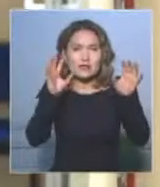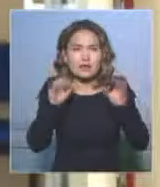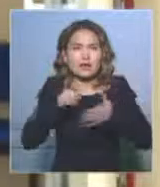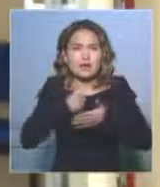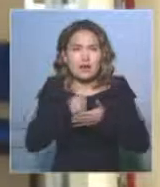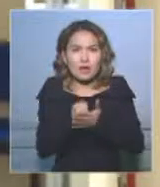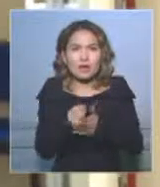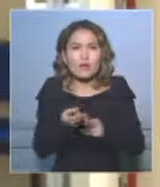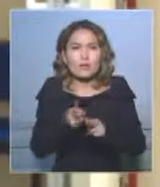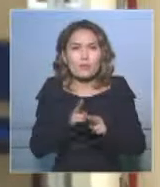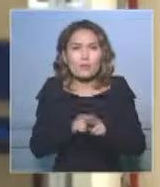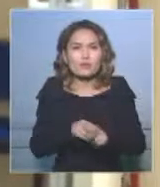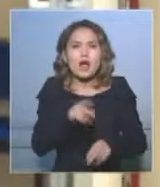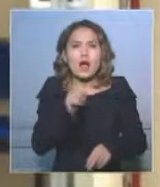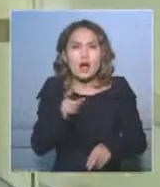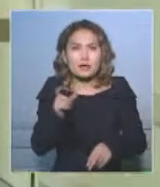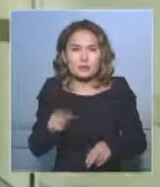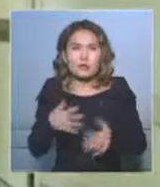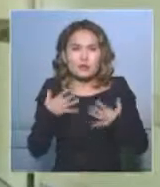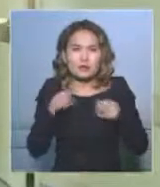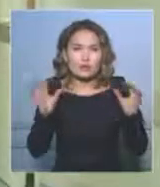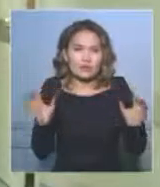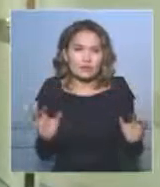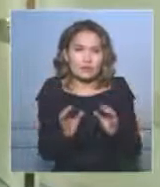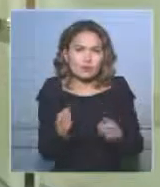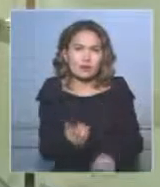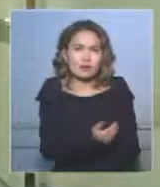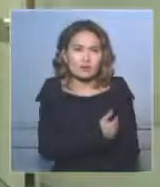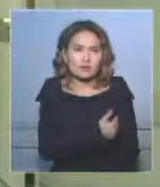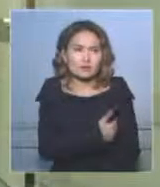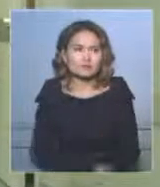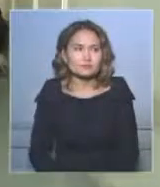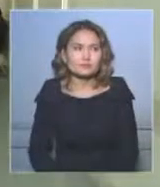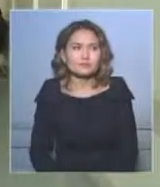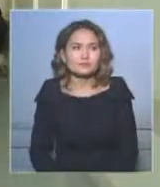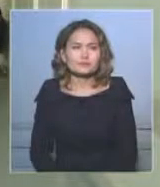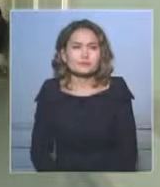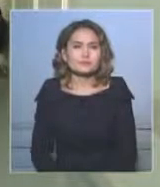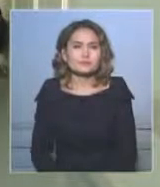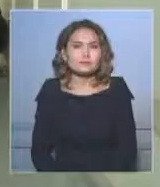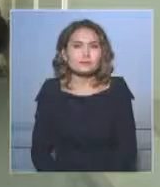қарай жік-жікке бөлінбейтіндей, құқығы тапталмайтындай жағдай жасайды.